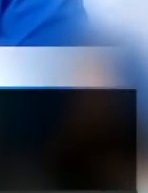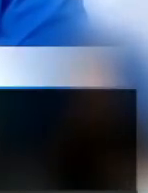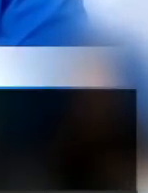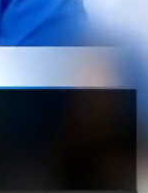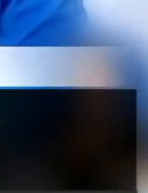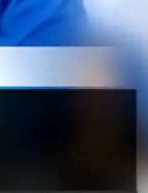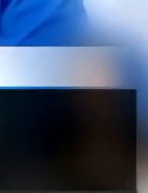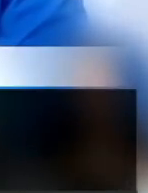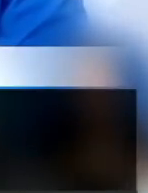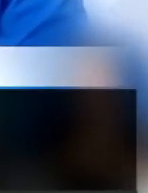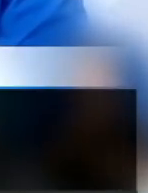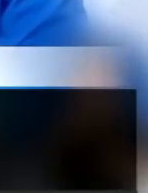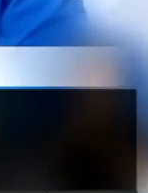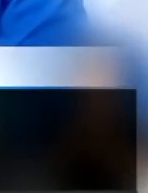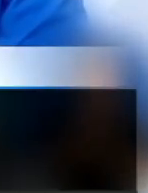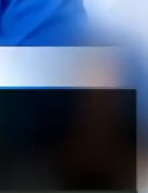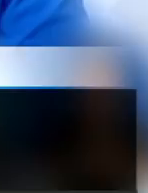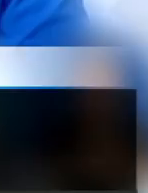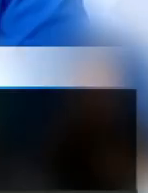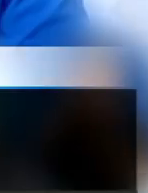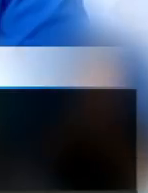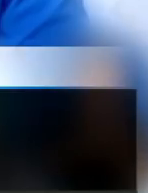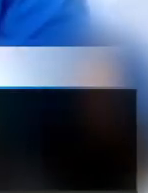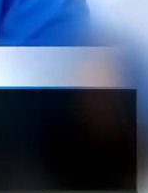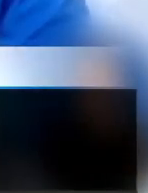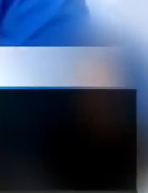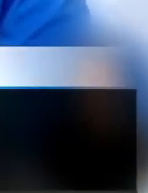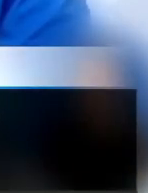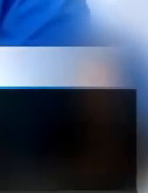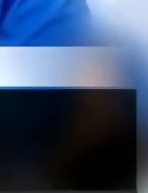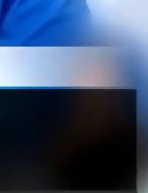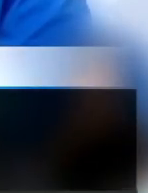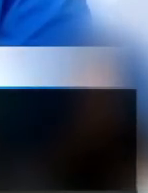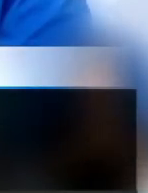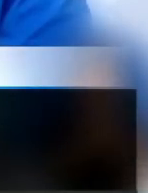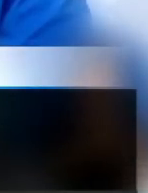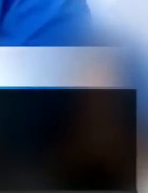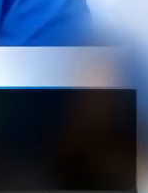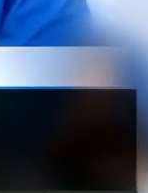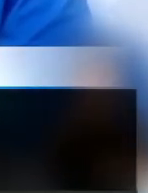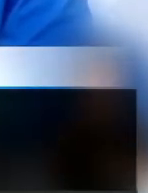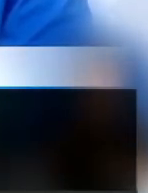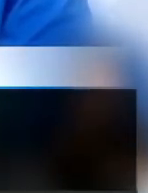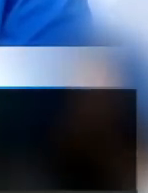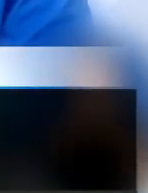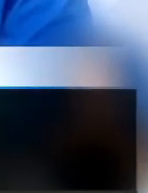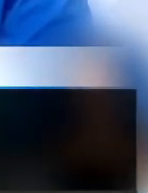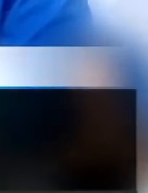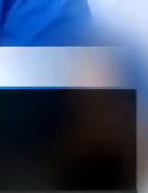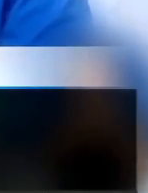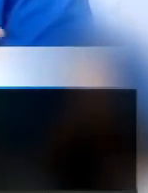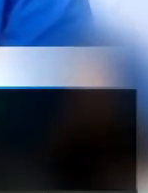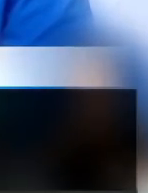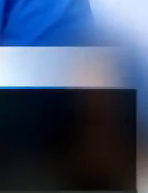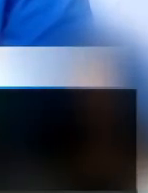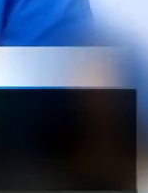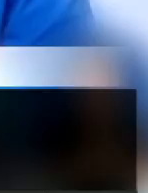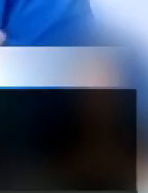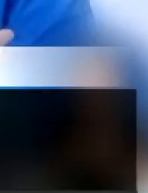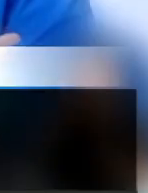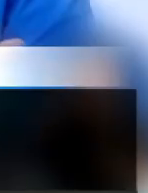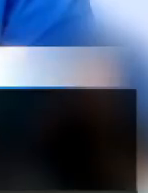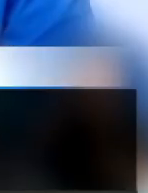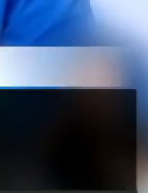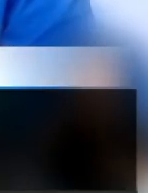평화의 물꼬를 튼 게 아니라 미사일 물꼬를 튼 게 아닌가. 북한이 미사일 쏠 때마다 발표를 합니다. 한미